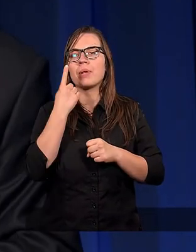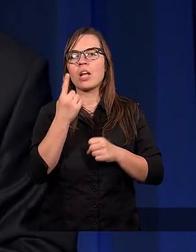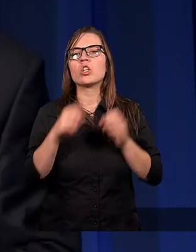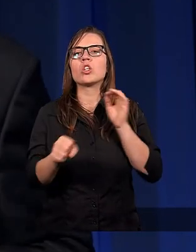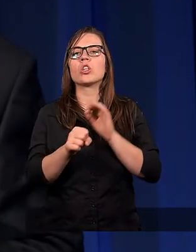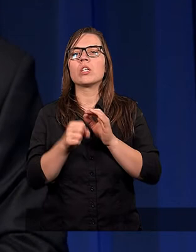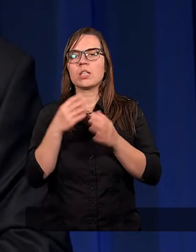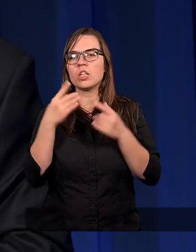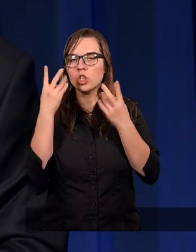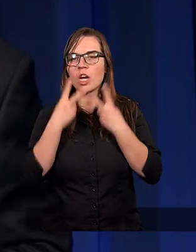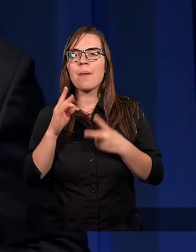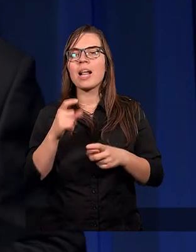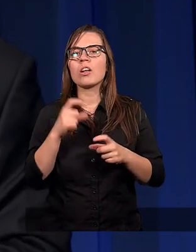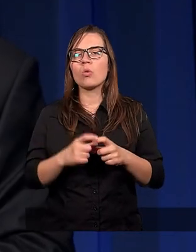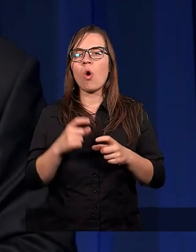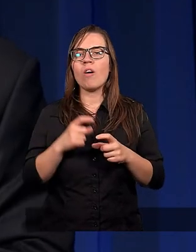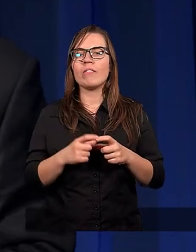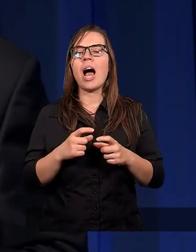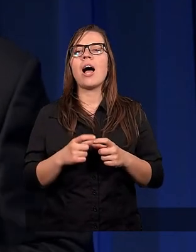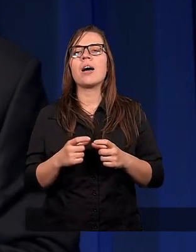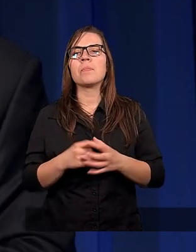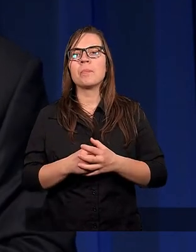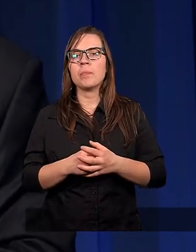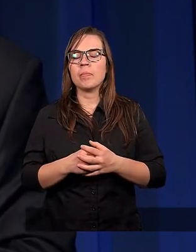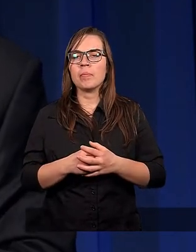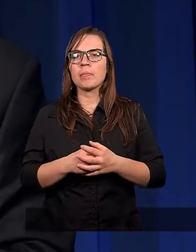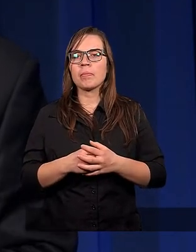41 czytamy takie słowa.